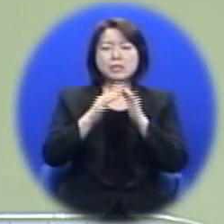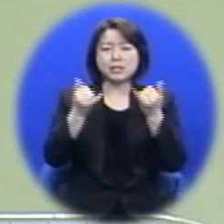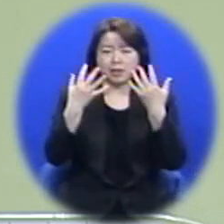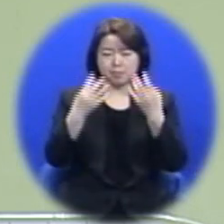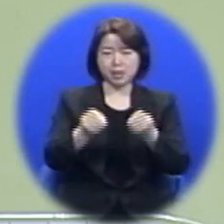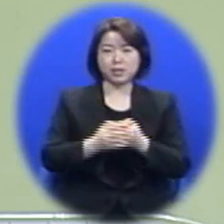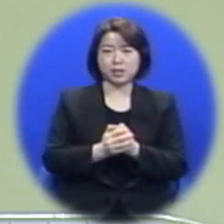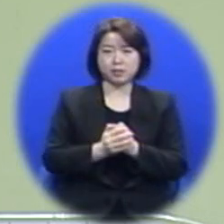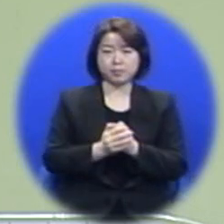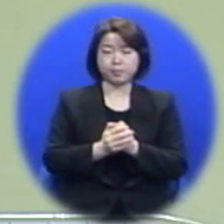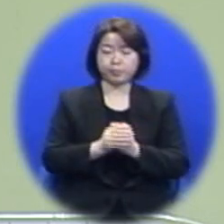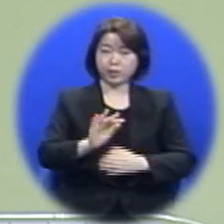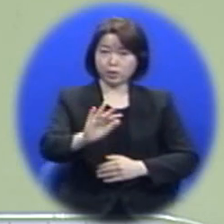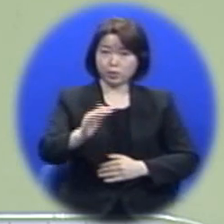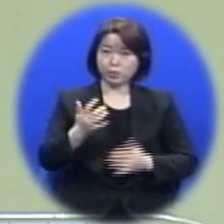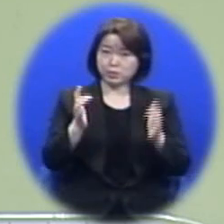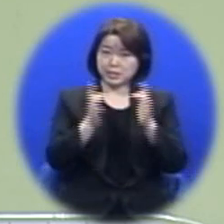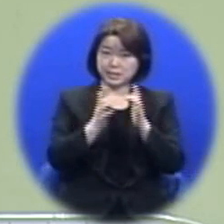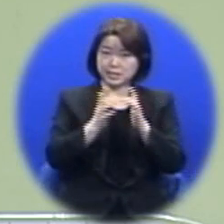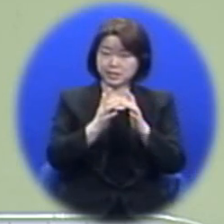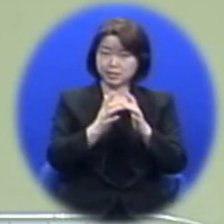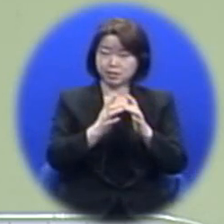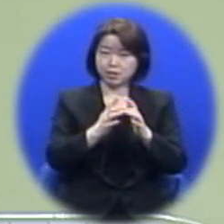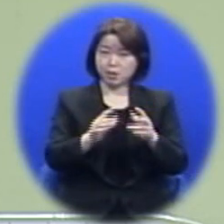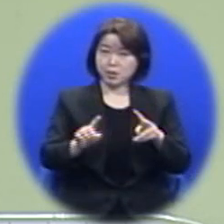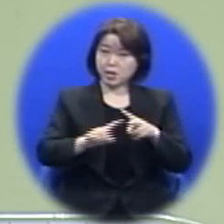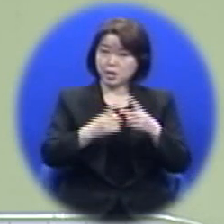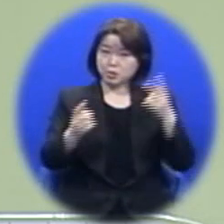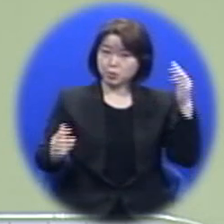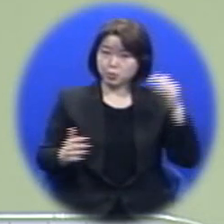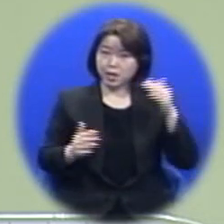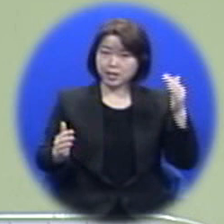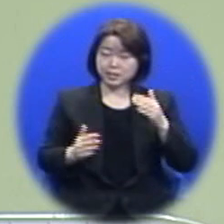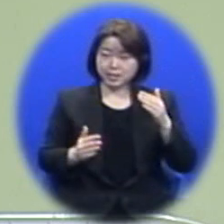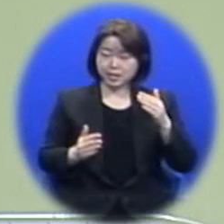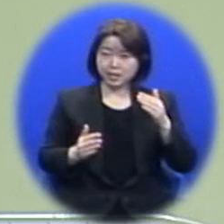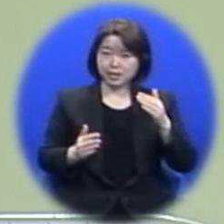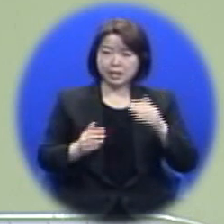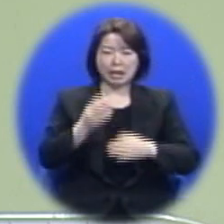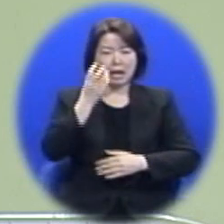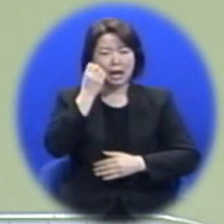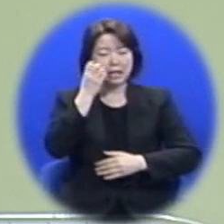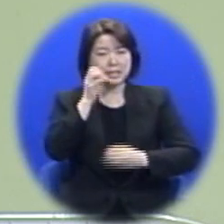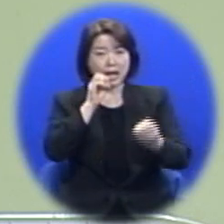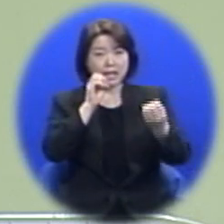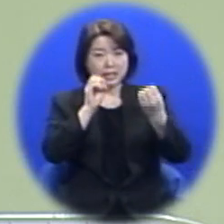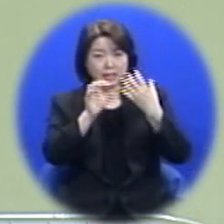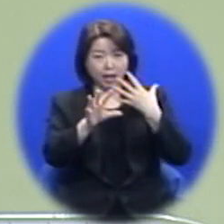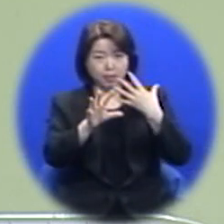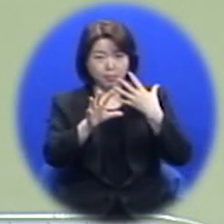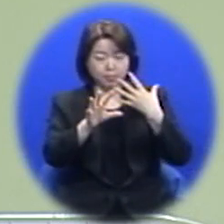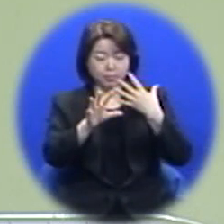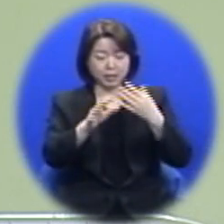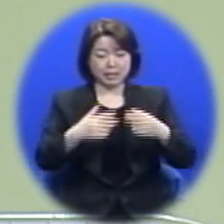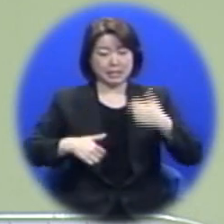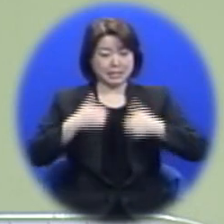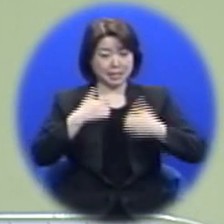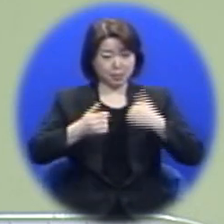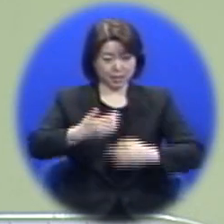초등학교 아이들 엉뚱한 대답을 한 것이 이따금 유머로 올라오기도 하는데